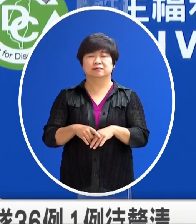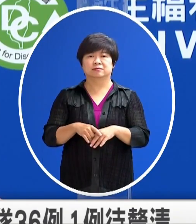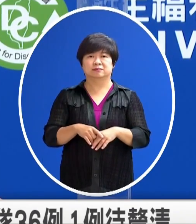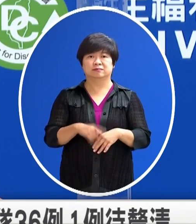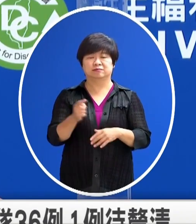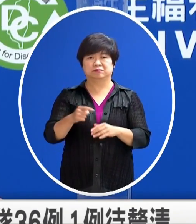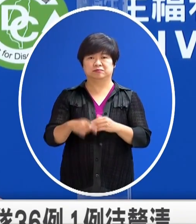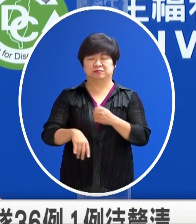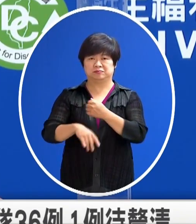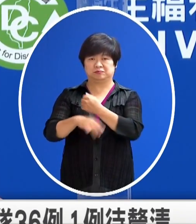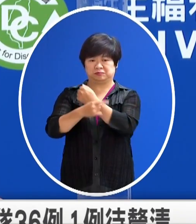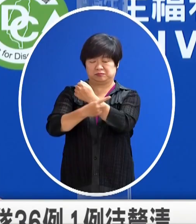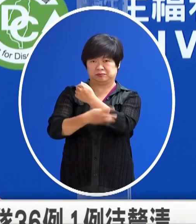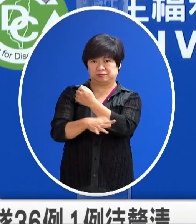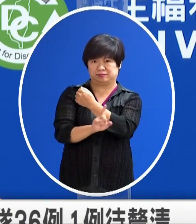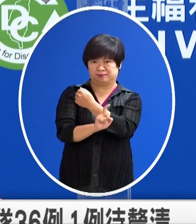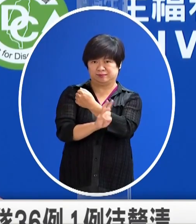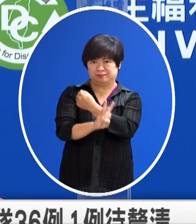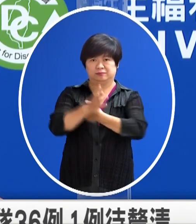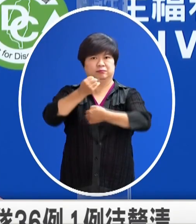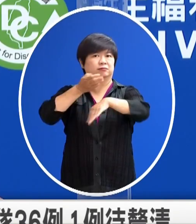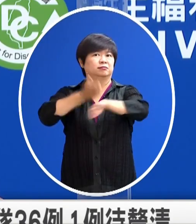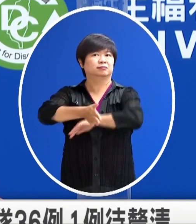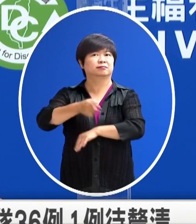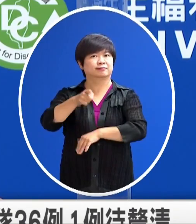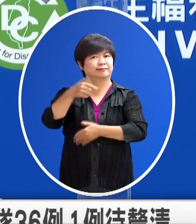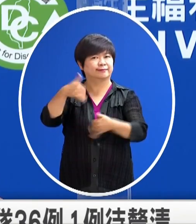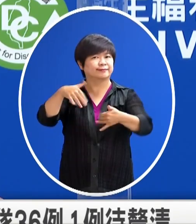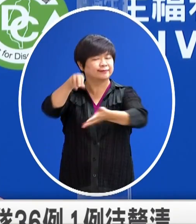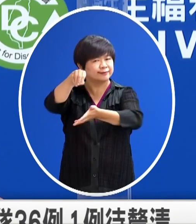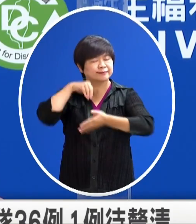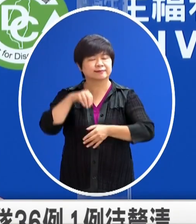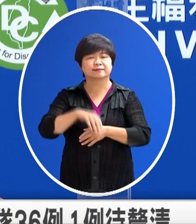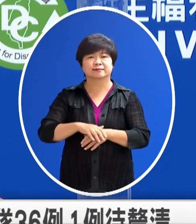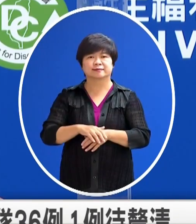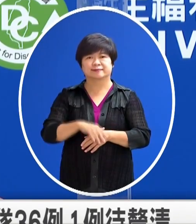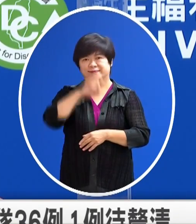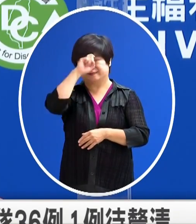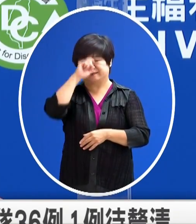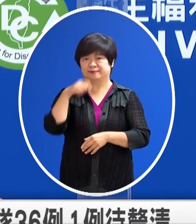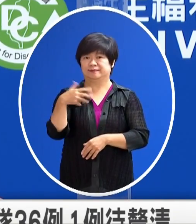1到13期没有领，逾期未领的民众，在